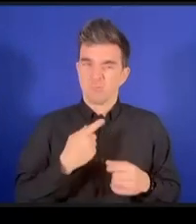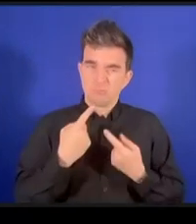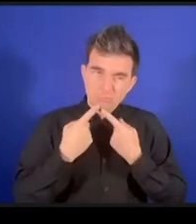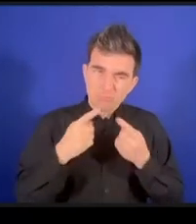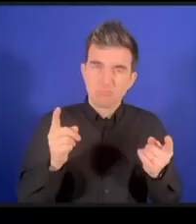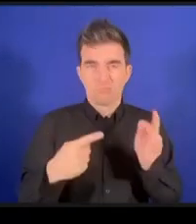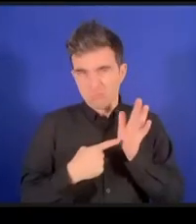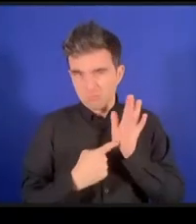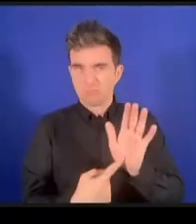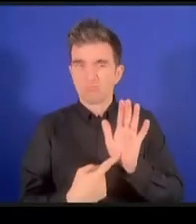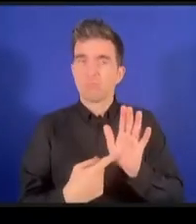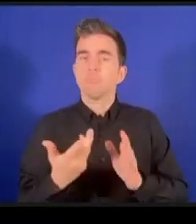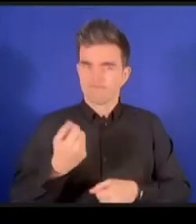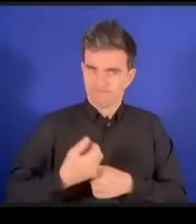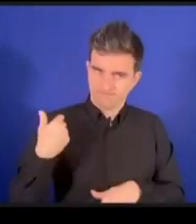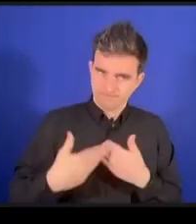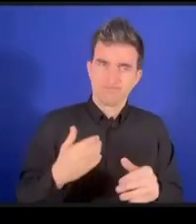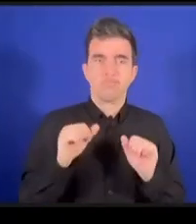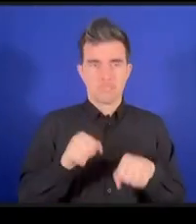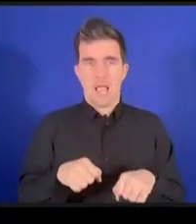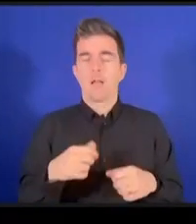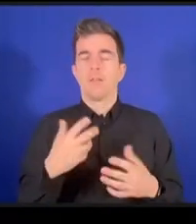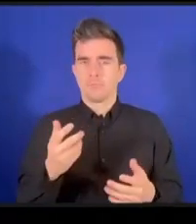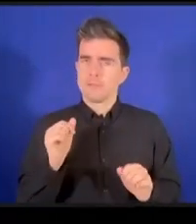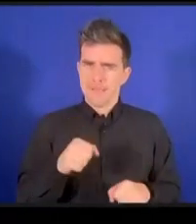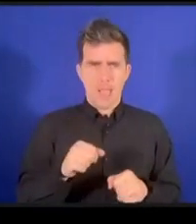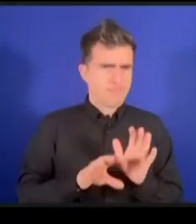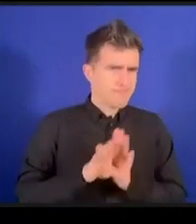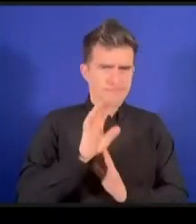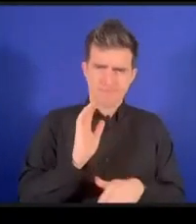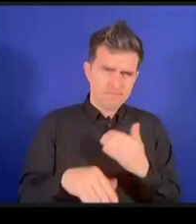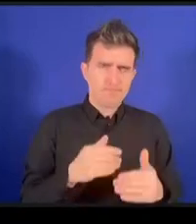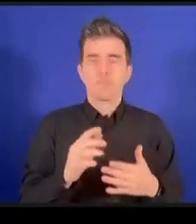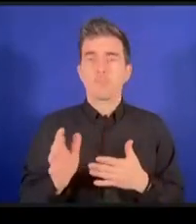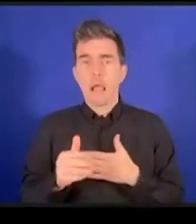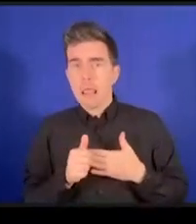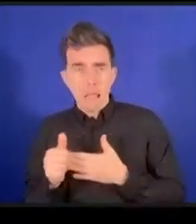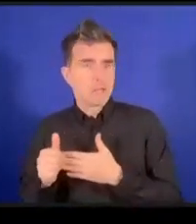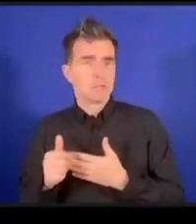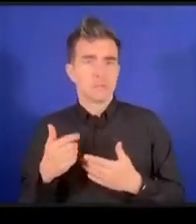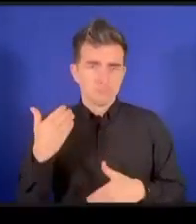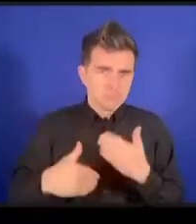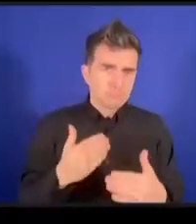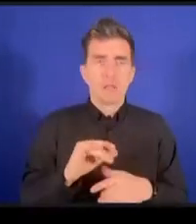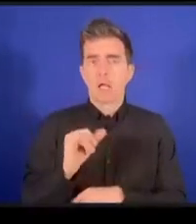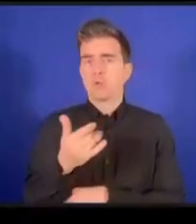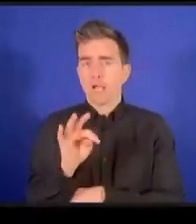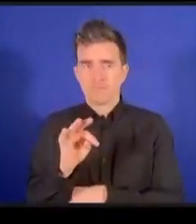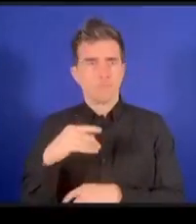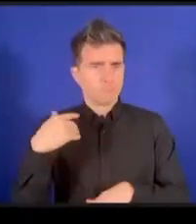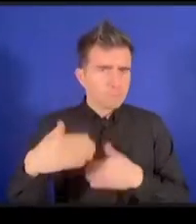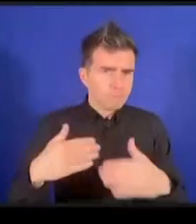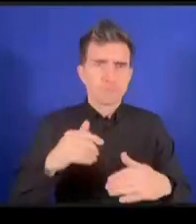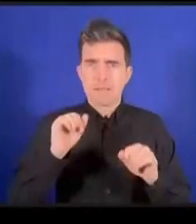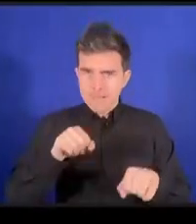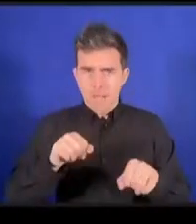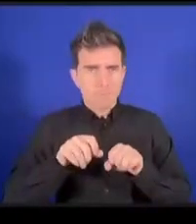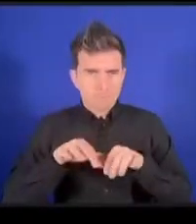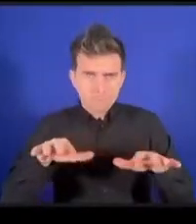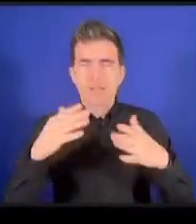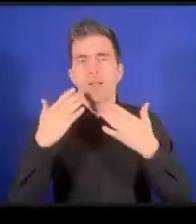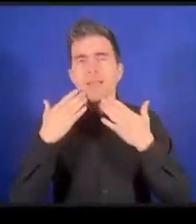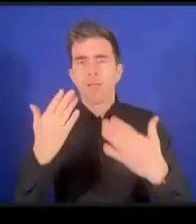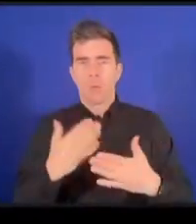зрения определения движения интеллектуального лидерства Если хотите в этих областях